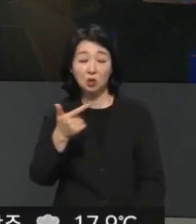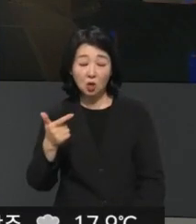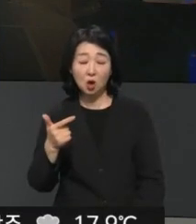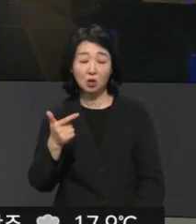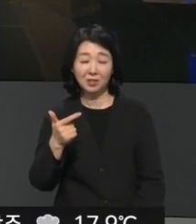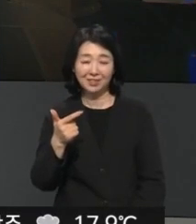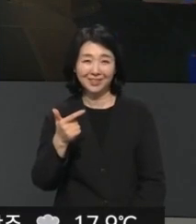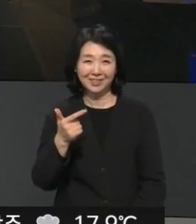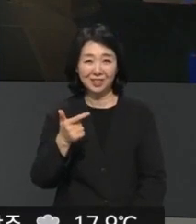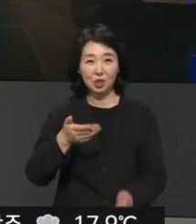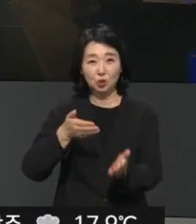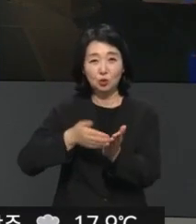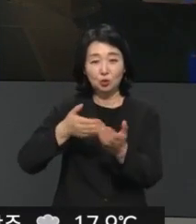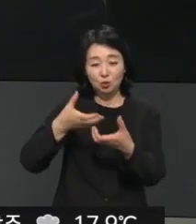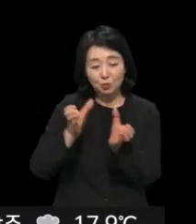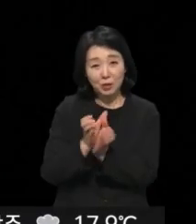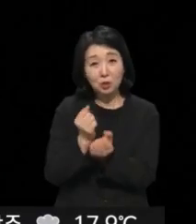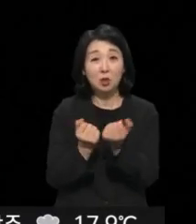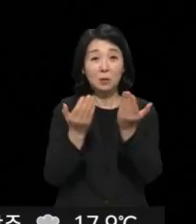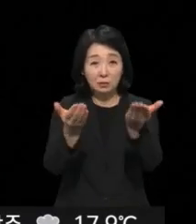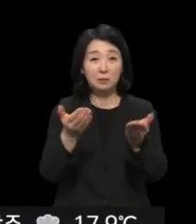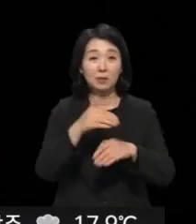뉴스룸에서 보도할 예정입니다.